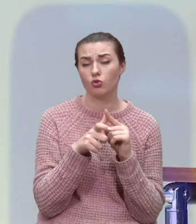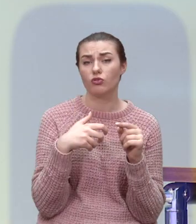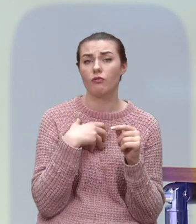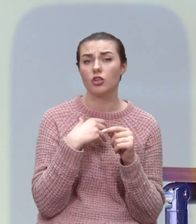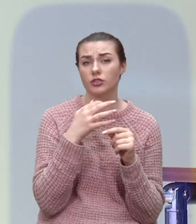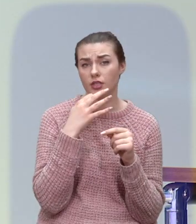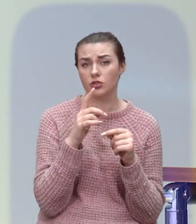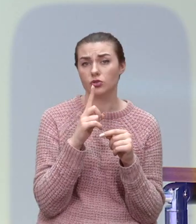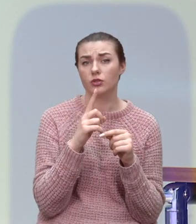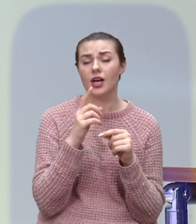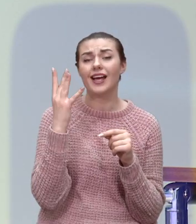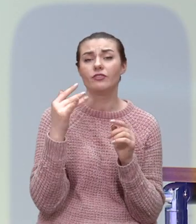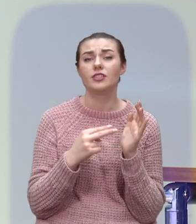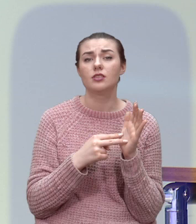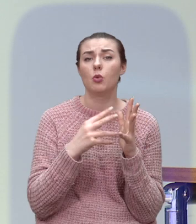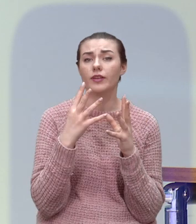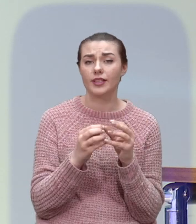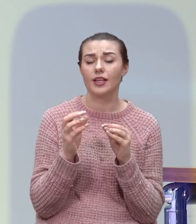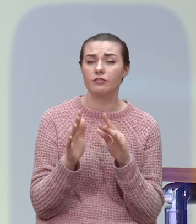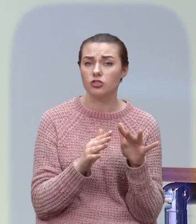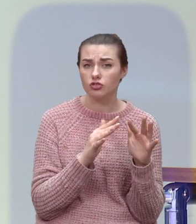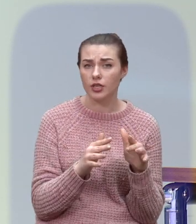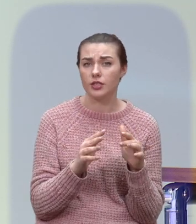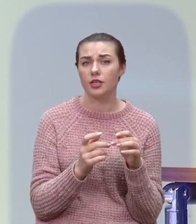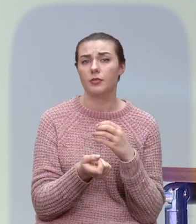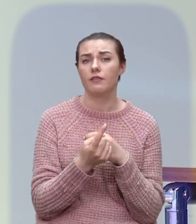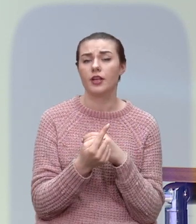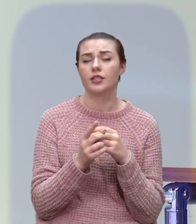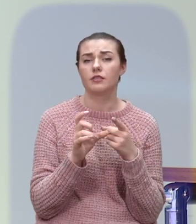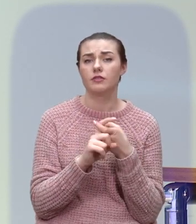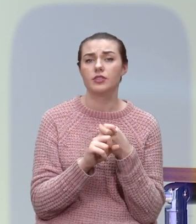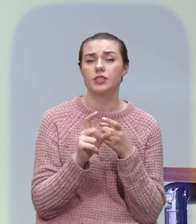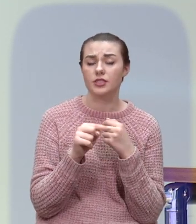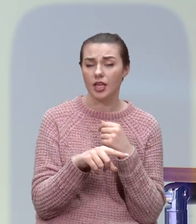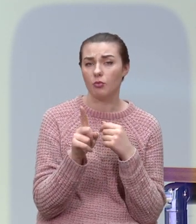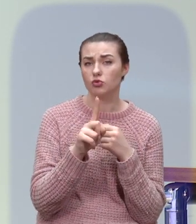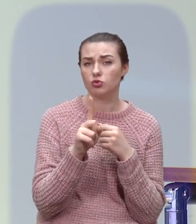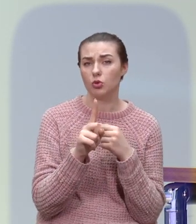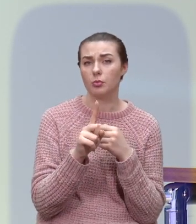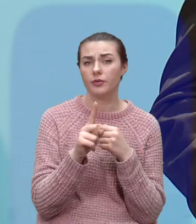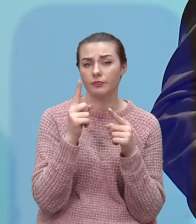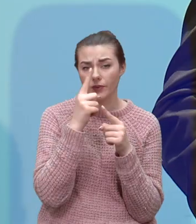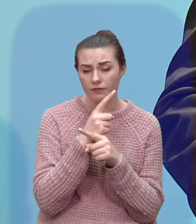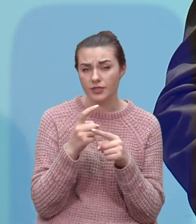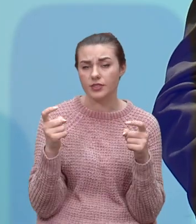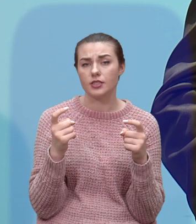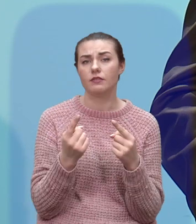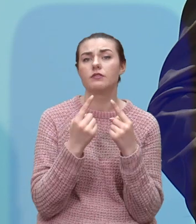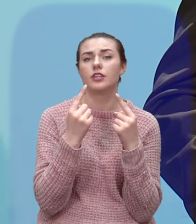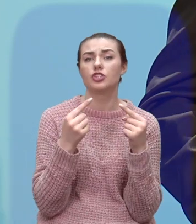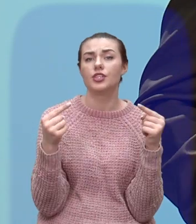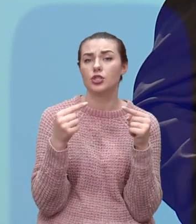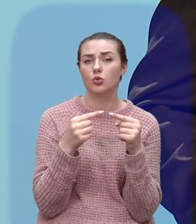я думаю очень важно отметить что адвентистской движение как движение именно зарождается систем чтобы возвестить или